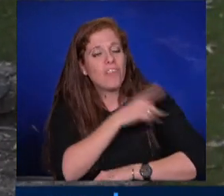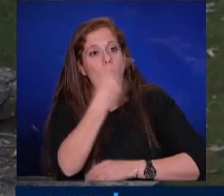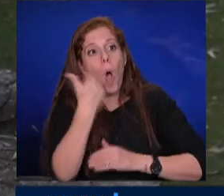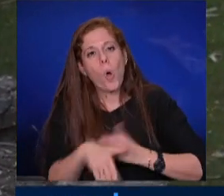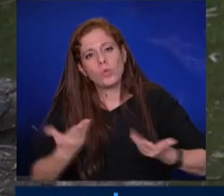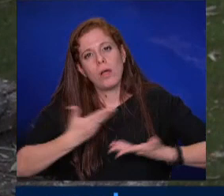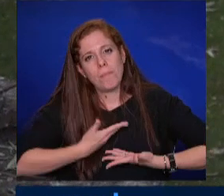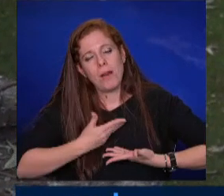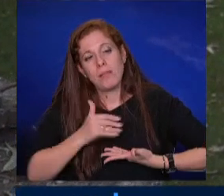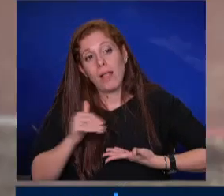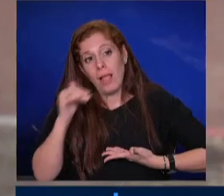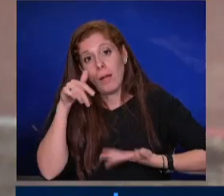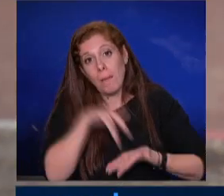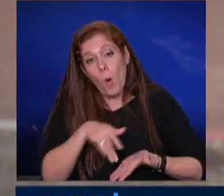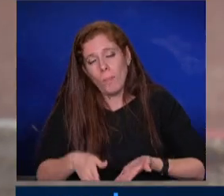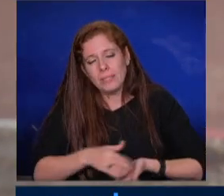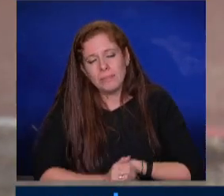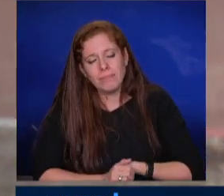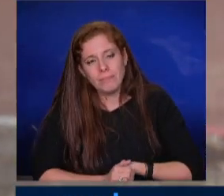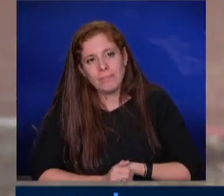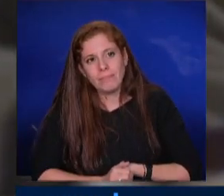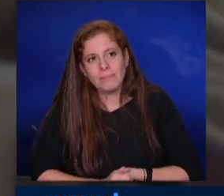הדרגה במקום הזה.